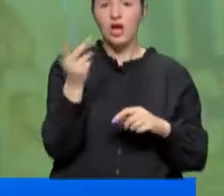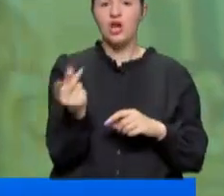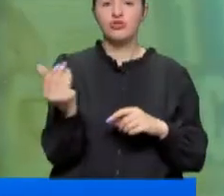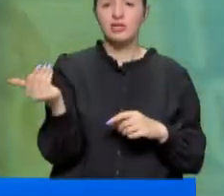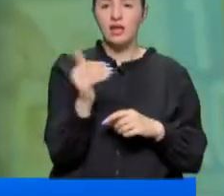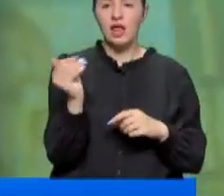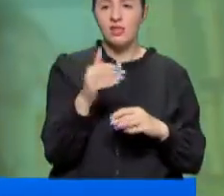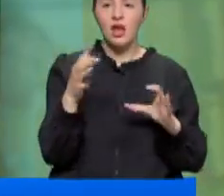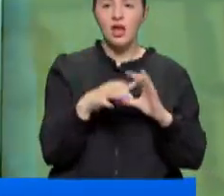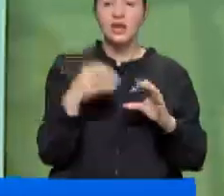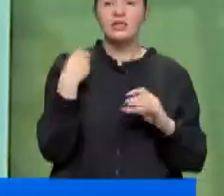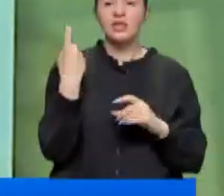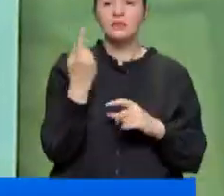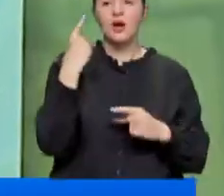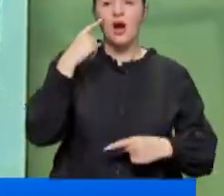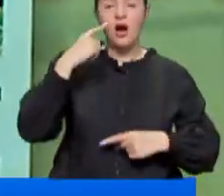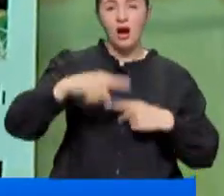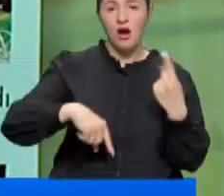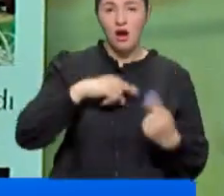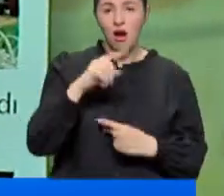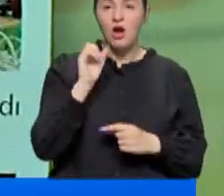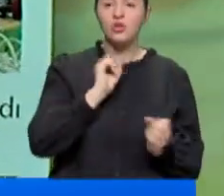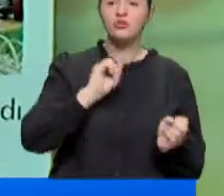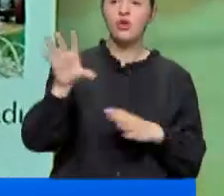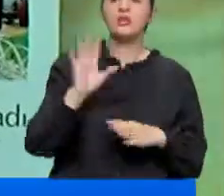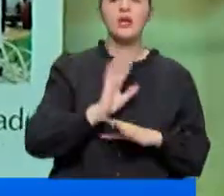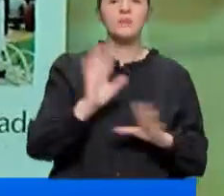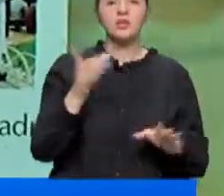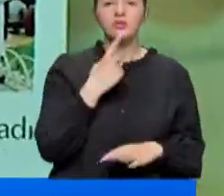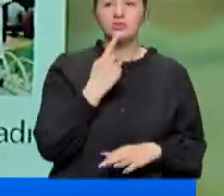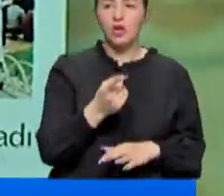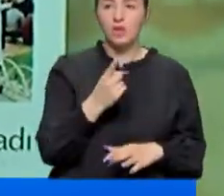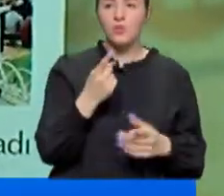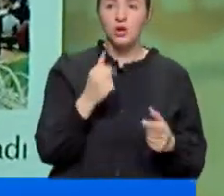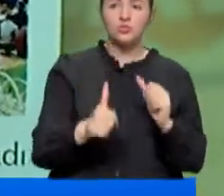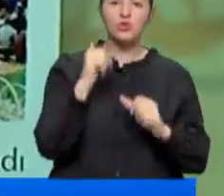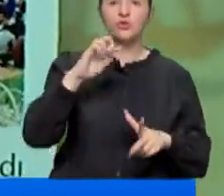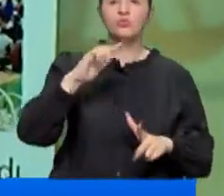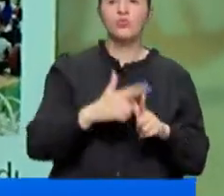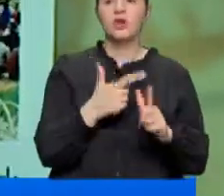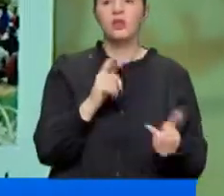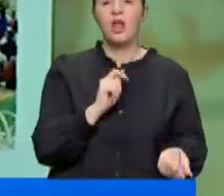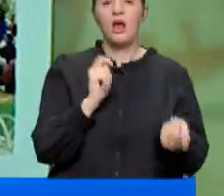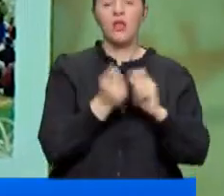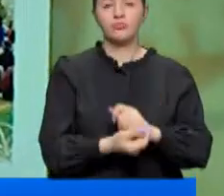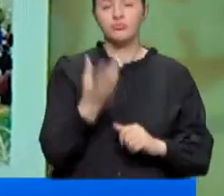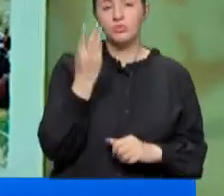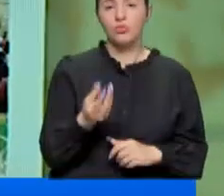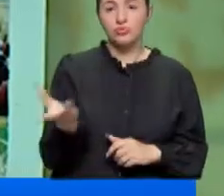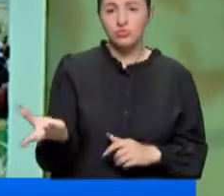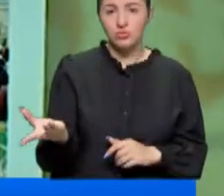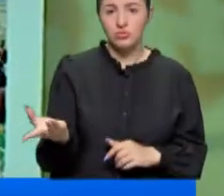Kaçak girenler ile ilgili yeni bir arayışta göndermeyi söylemi dönüş projesine evrildi